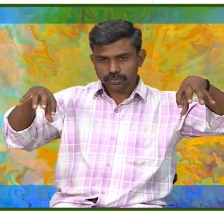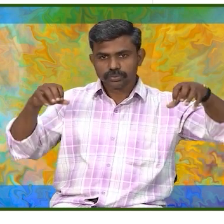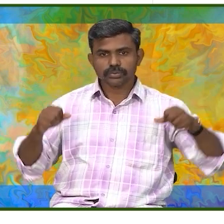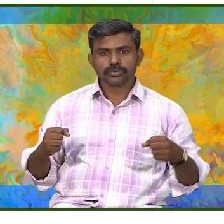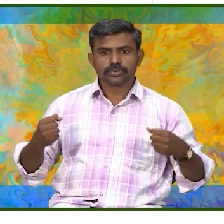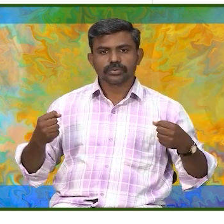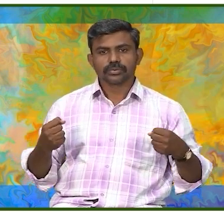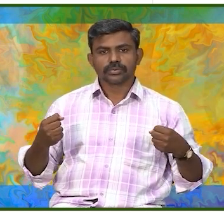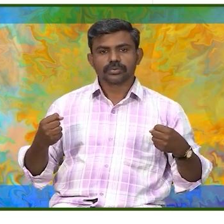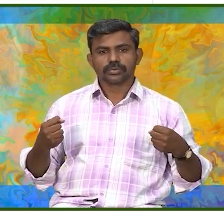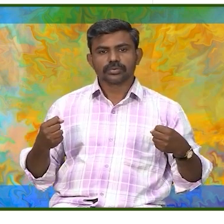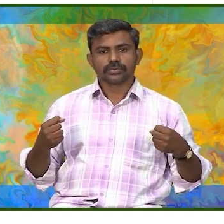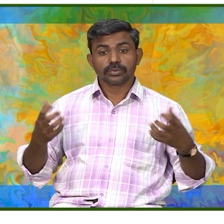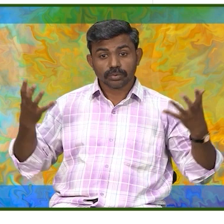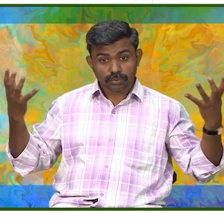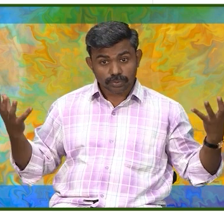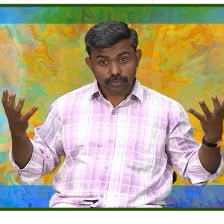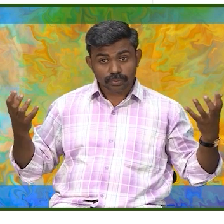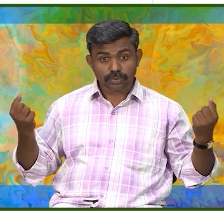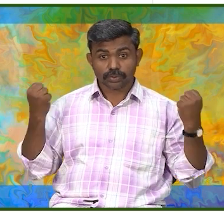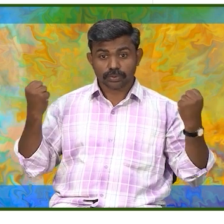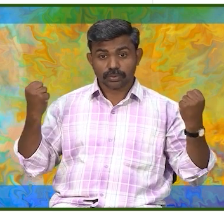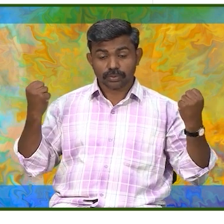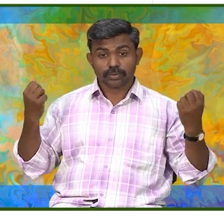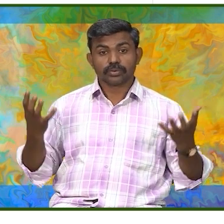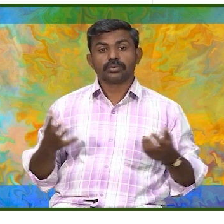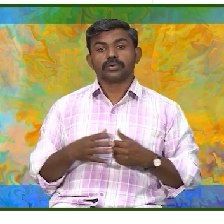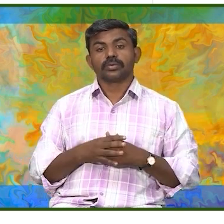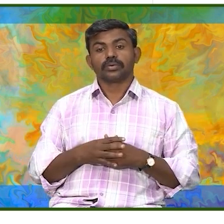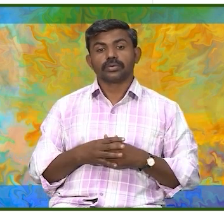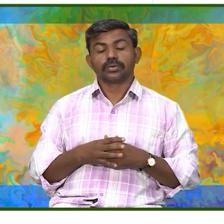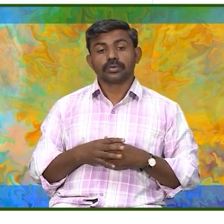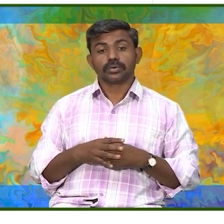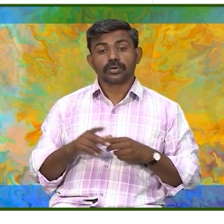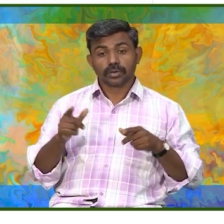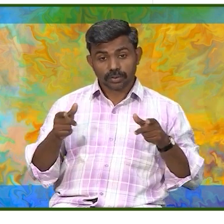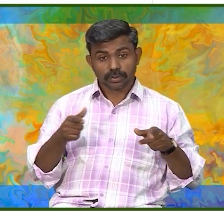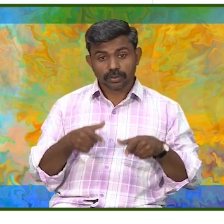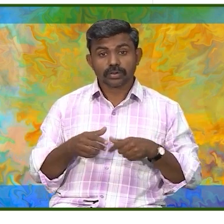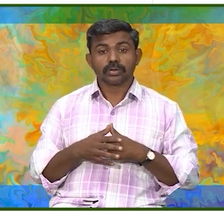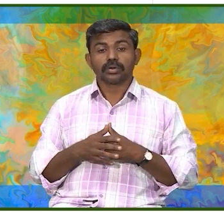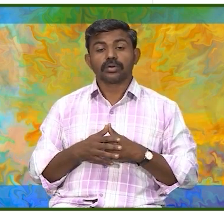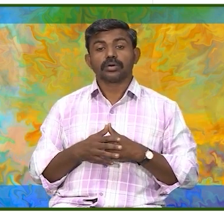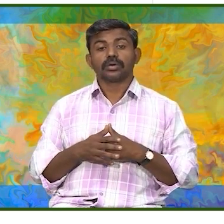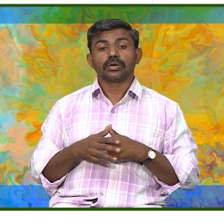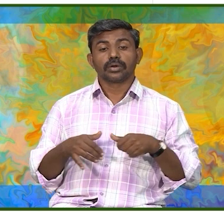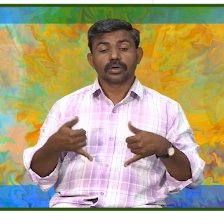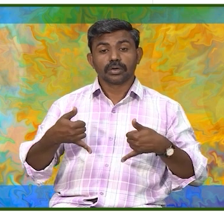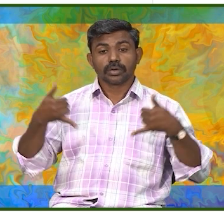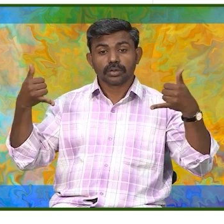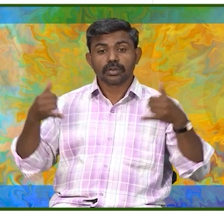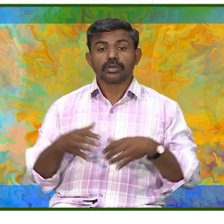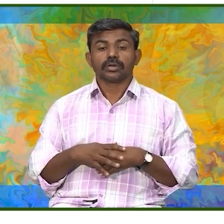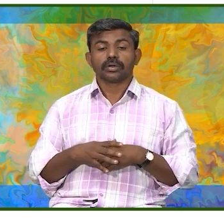கொண்டு ஒரு மிகப்பெரிய ஒரு பழம்பெருந்திய சக்தியாக இருந்துச்சு. ஆனால் அந்த நேரத்தில் பார்த்தீங்கன்னா இந்தியா